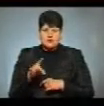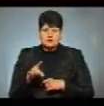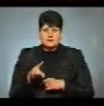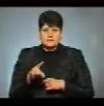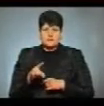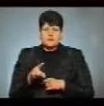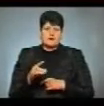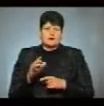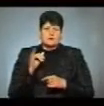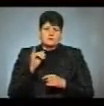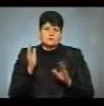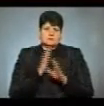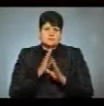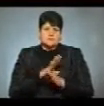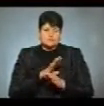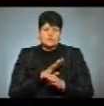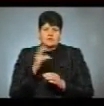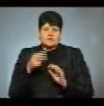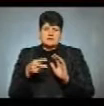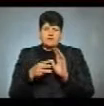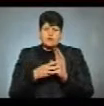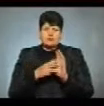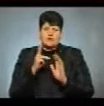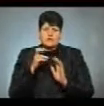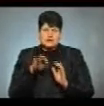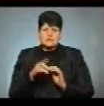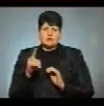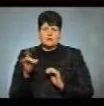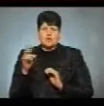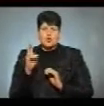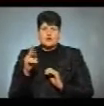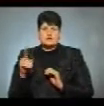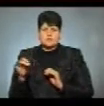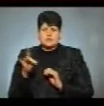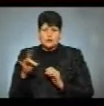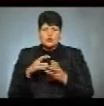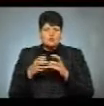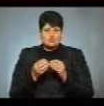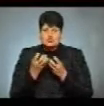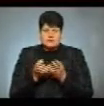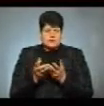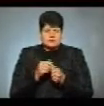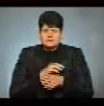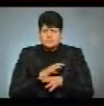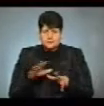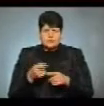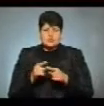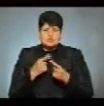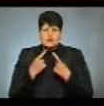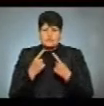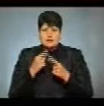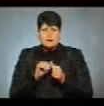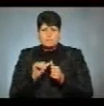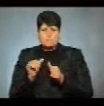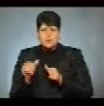Негода сталася 28 квітня на Тернопільщині. У Зборівському та Кузівському районах суми збитків ще не підрахували. Про це говорили на